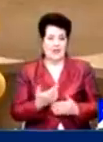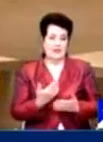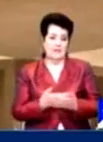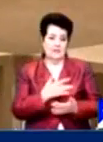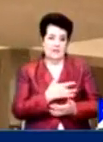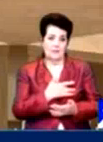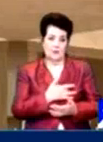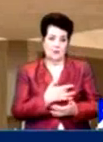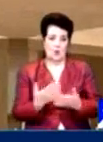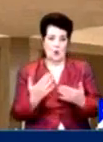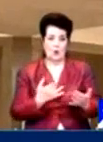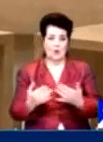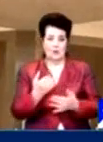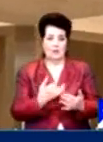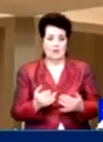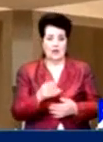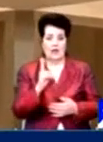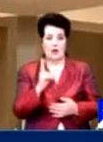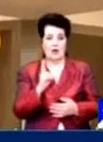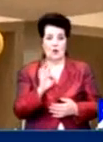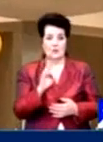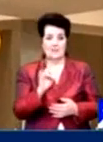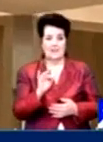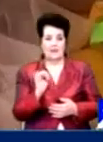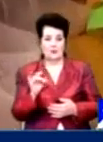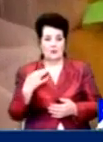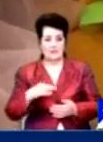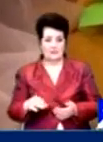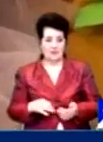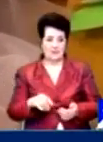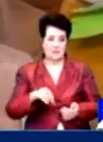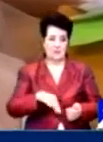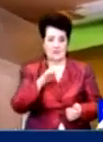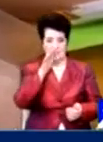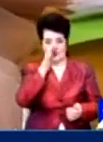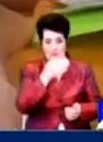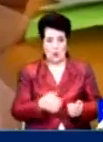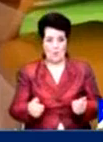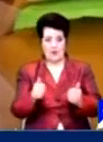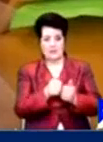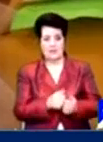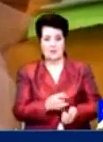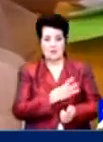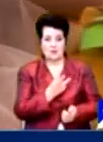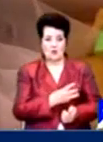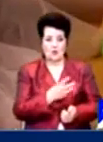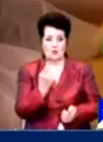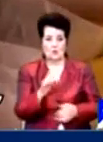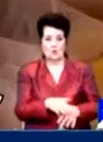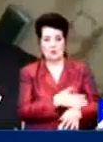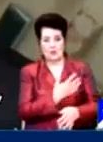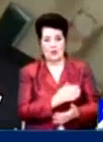o colaborare dintre Conservatorul din Franța și Școala Alexei Stârcea din Chișinău, parteneriat care se dorește unul de